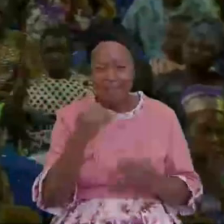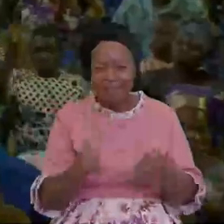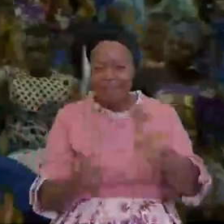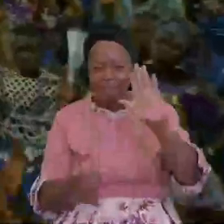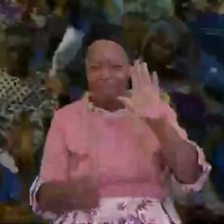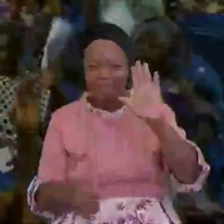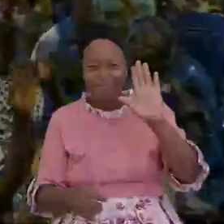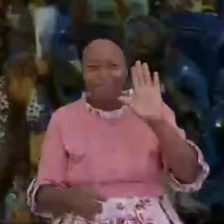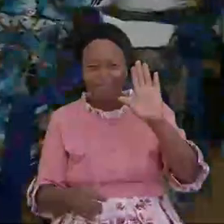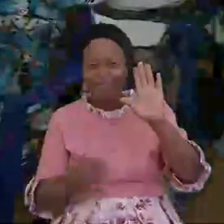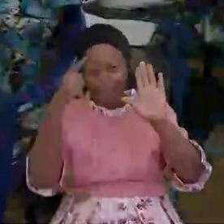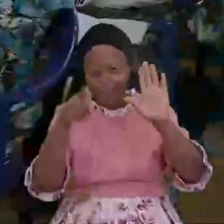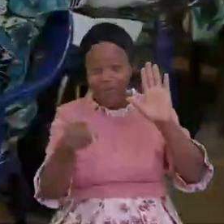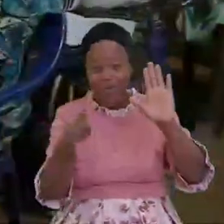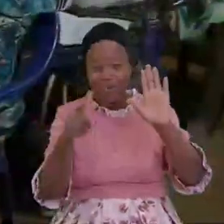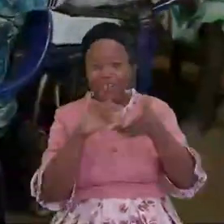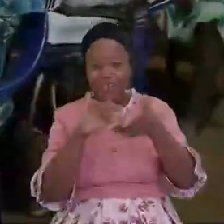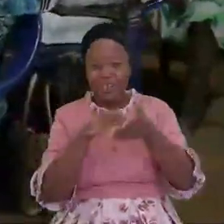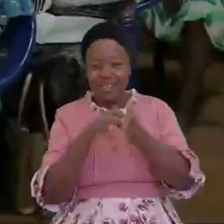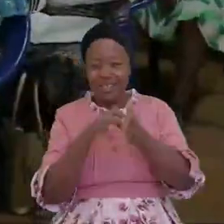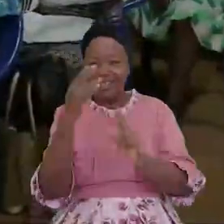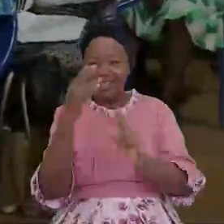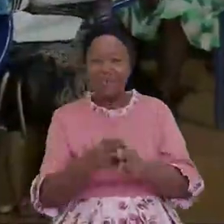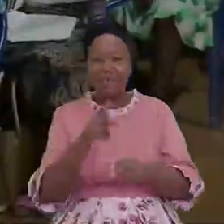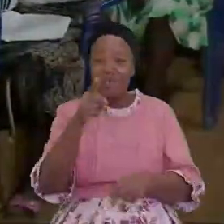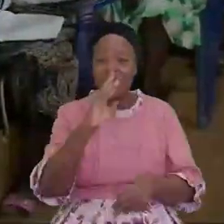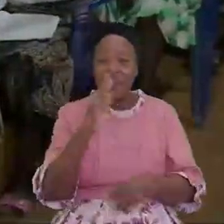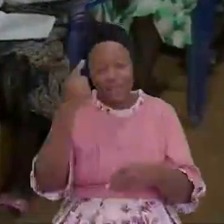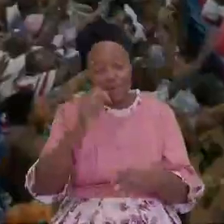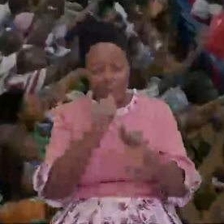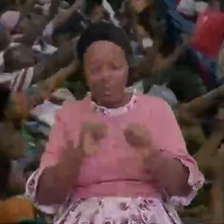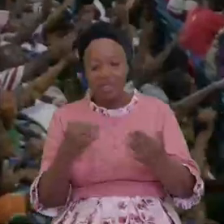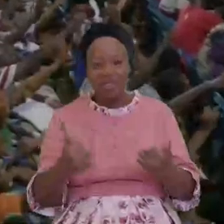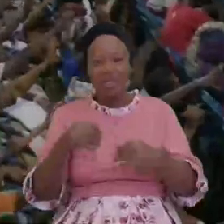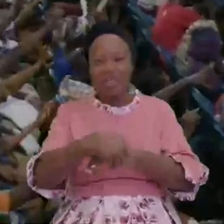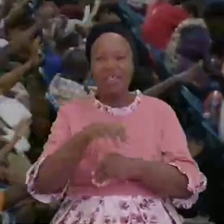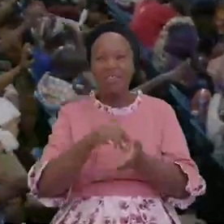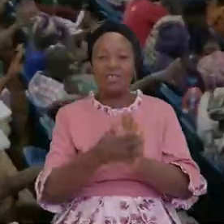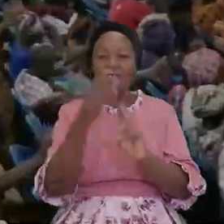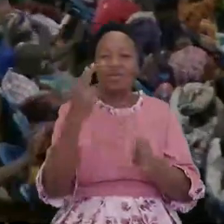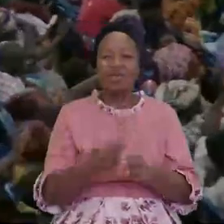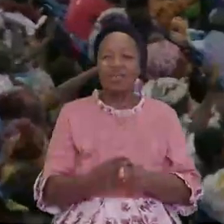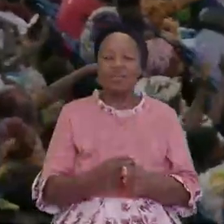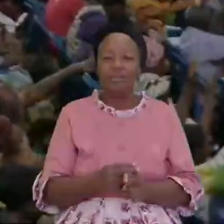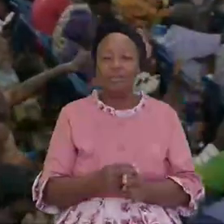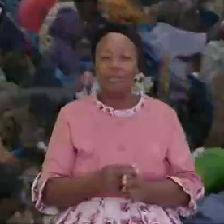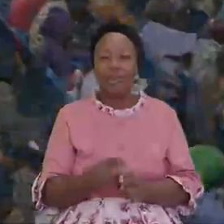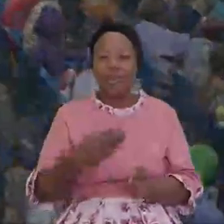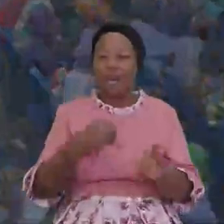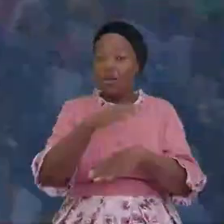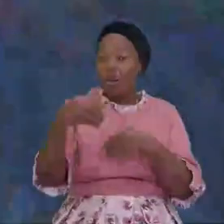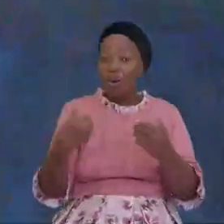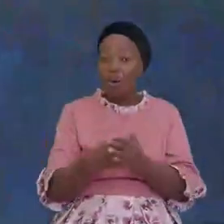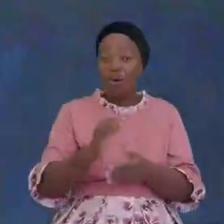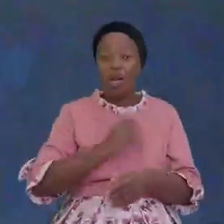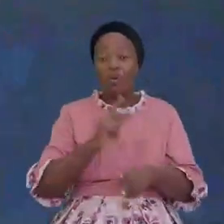Pour toi. Où es-tu? Pour toi. Tu es là pour les bénédictions ce